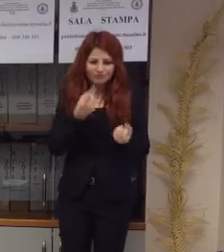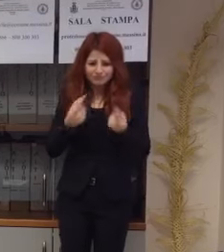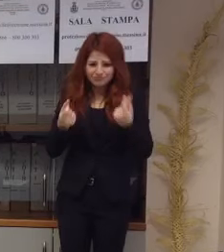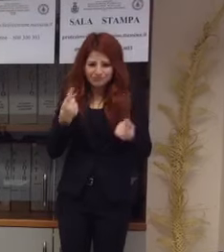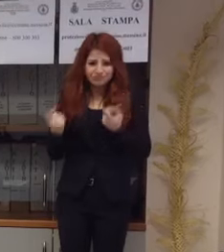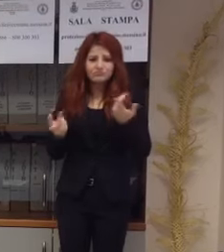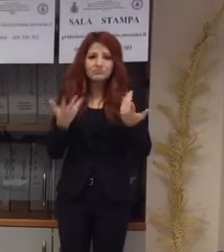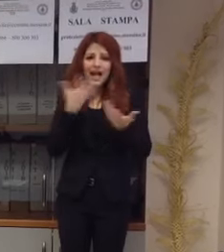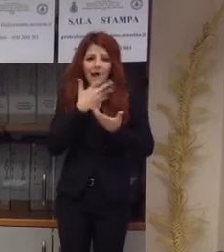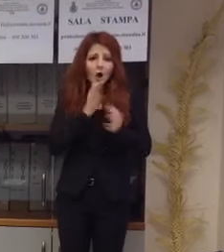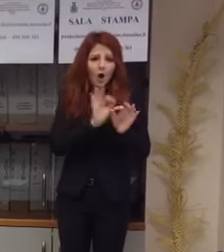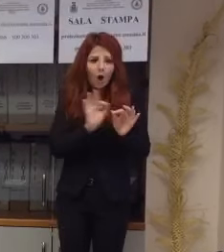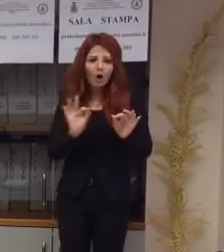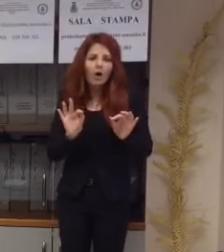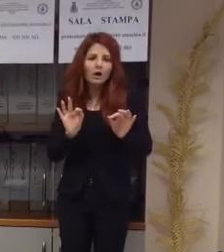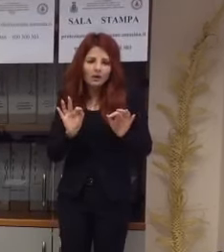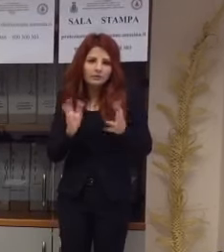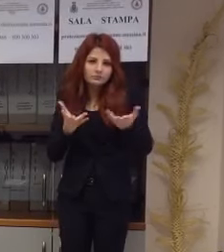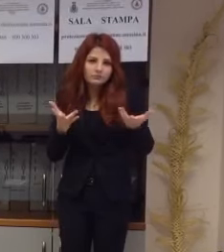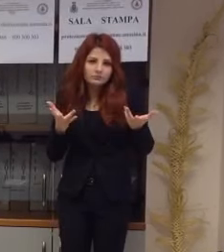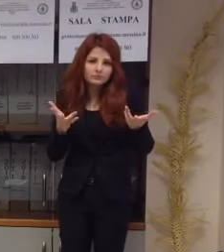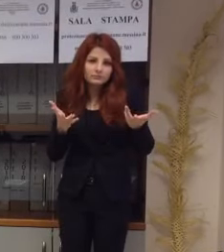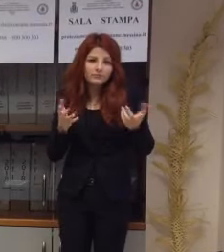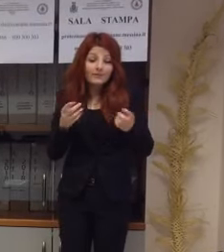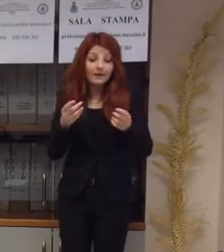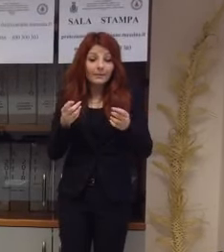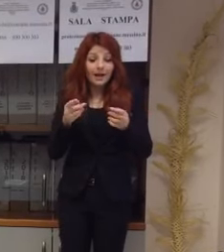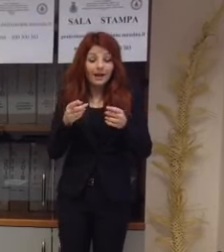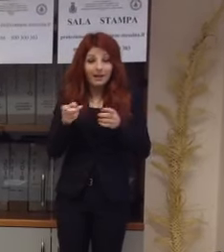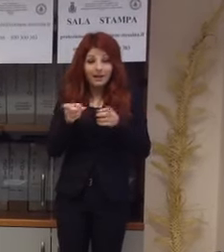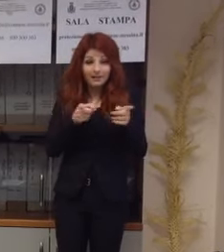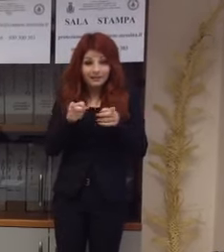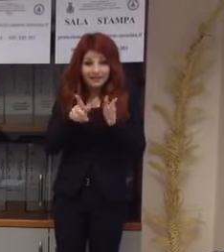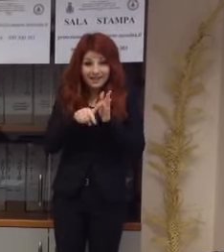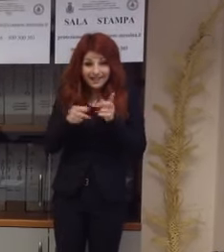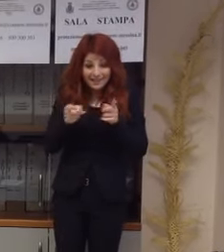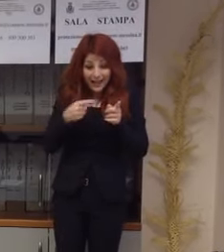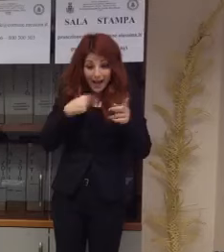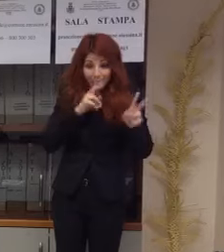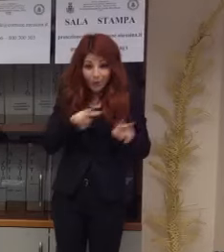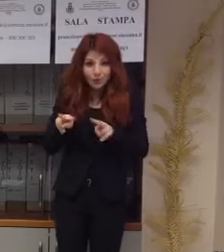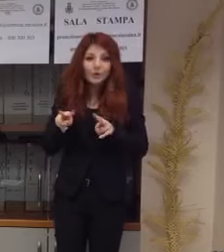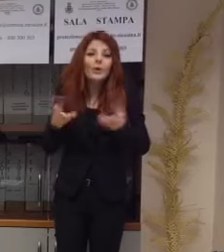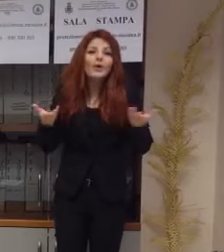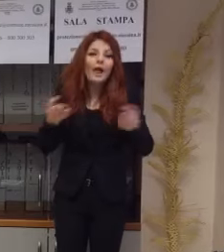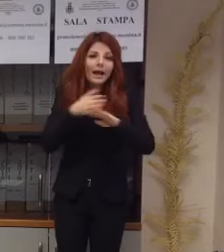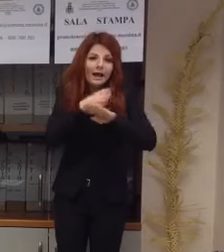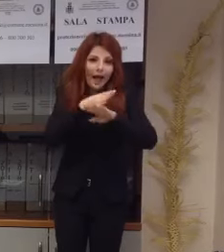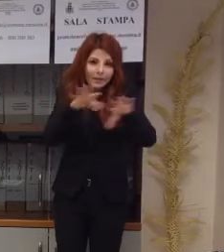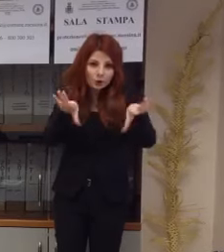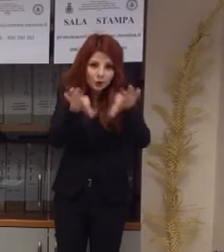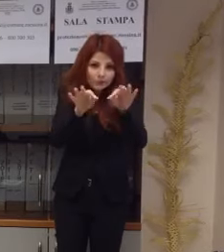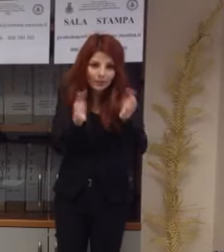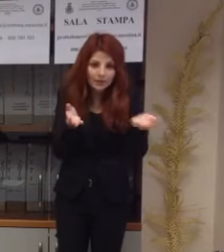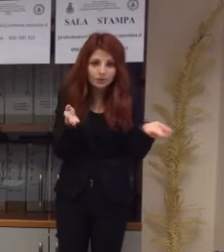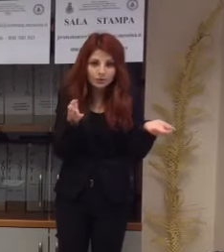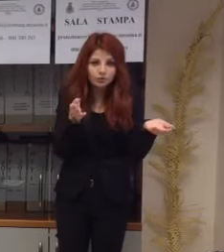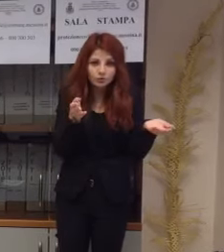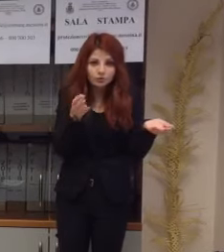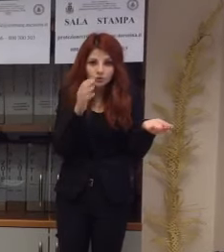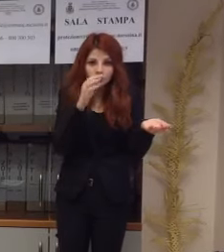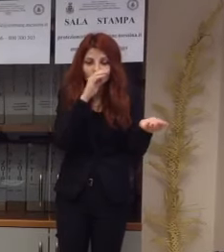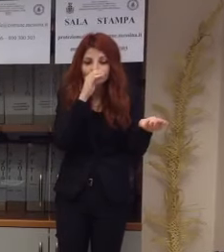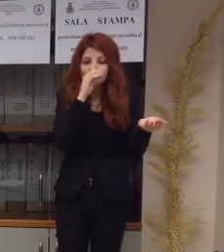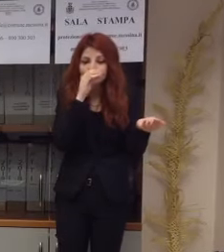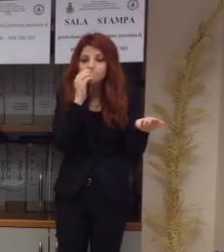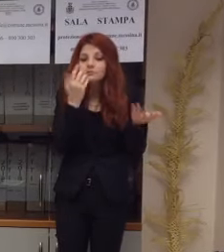però, e quindi anche i soldi che sono stati spesi per 111.000, anzi porto erogato